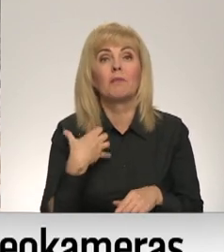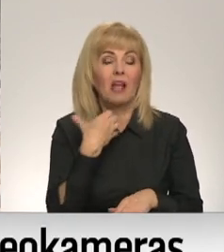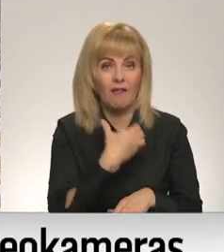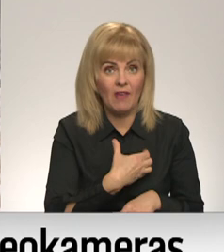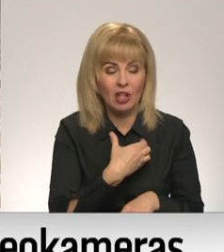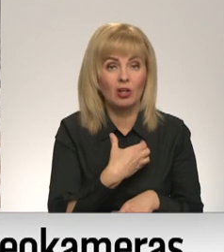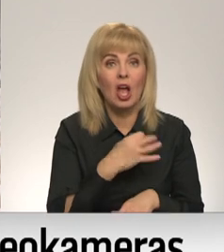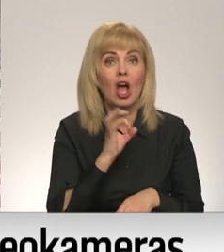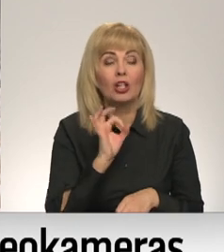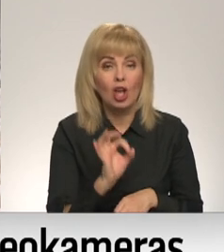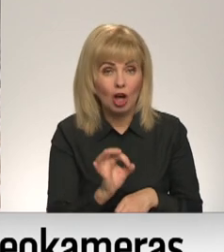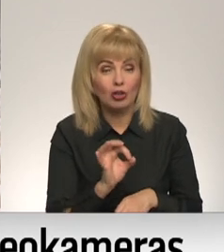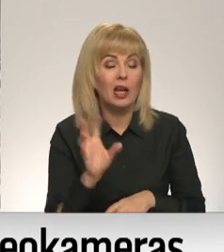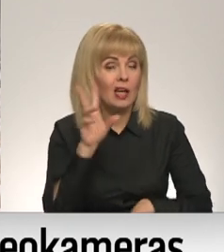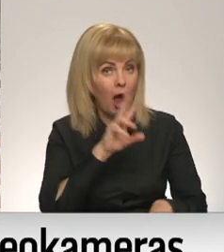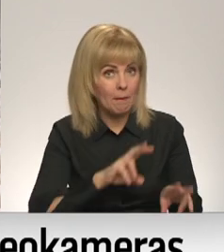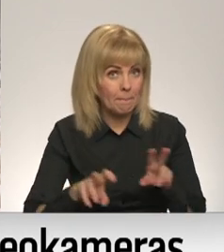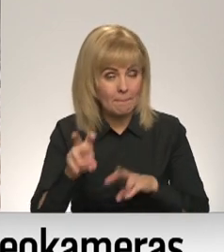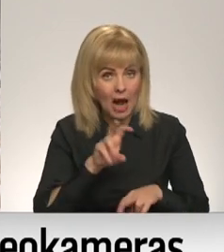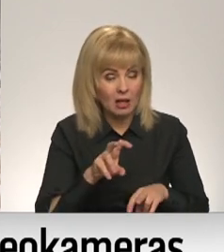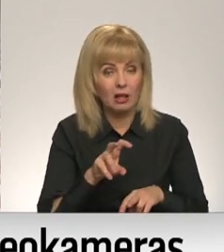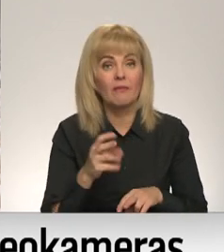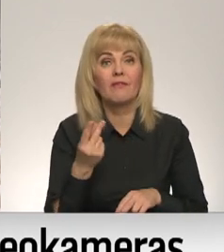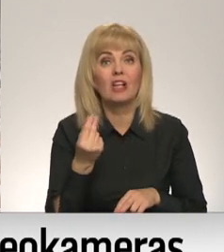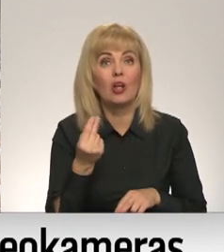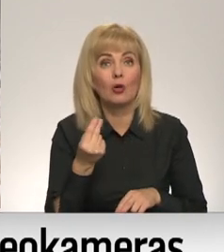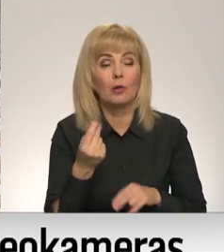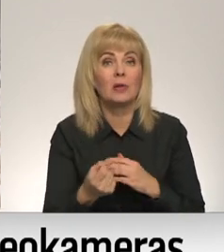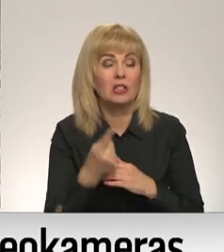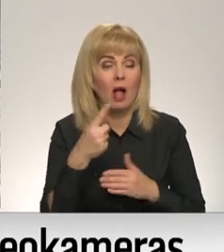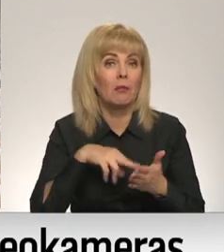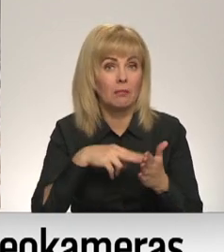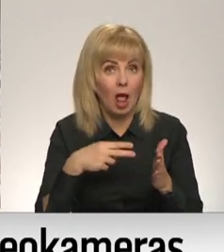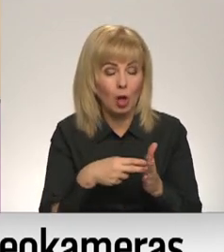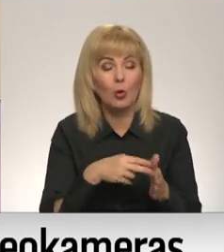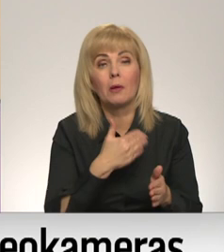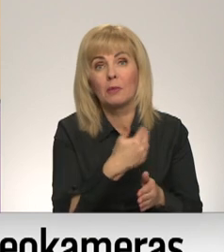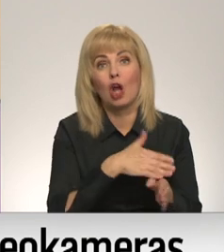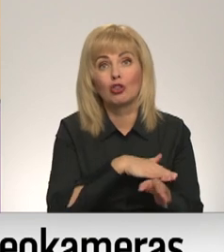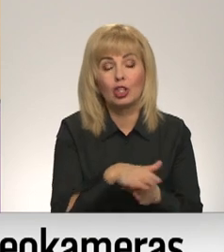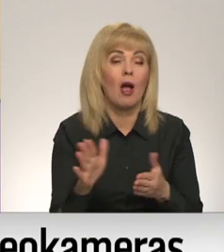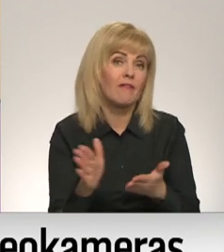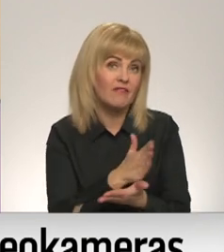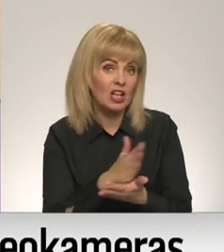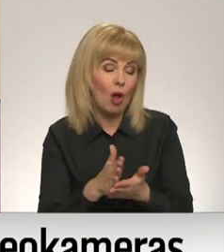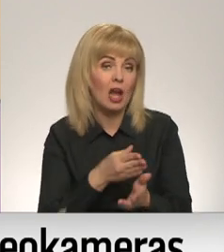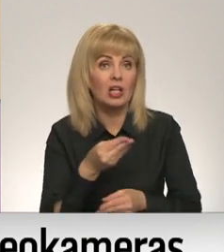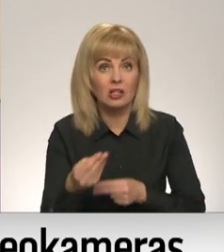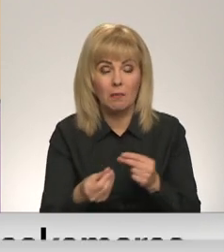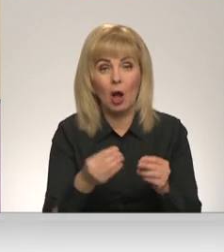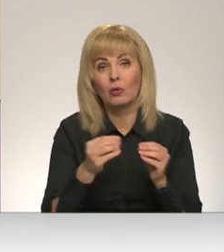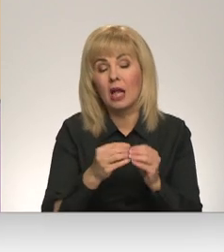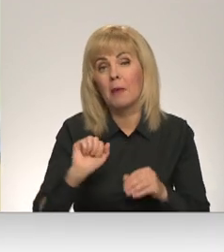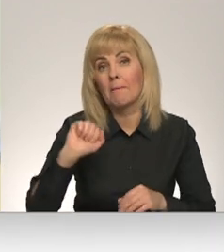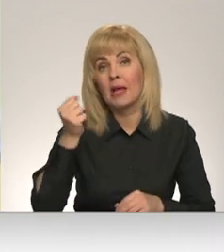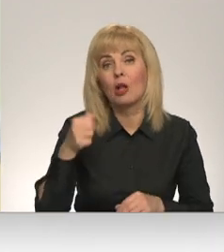tieši sanācijas, līdz ar to jāmeklē pēc tam finansējumu tā sanācijas plāna īstenošanai. Vidēji varētu izmaksāt ap 10 miljoniem